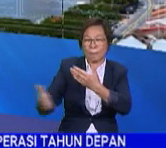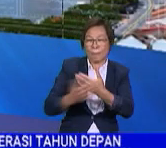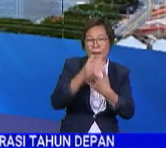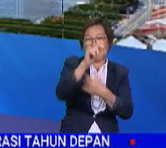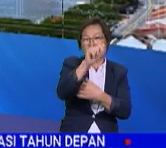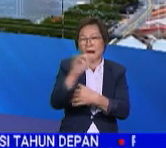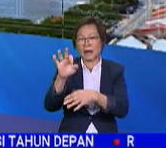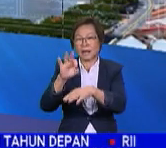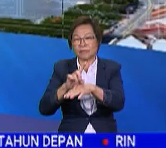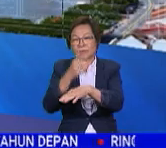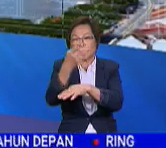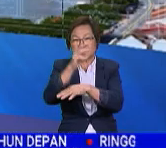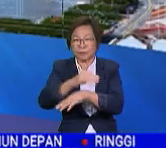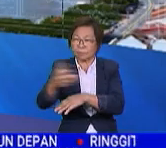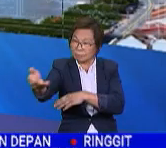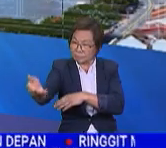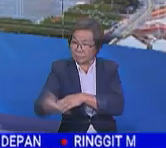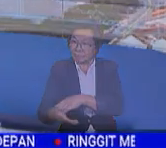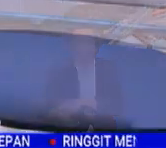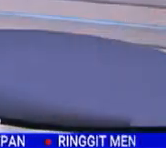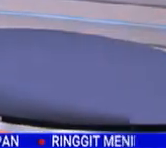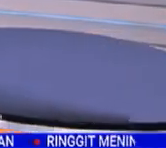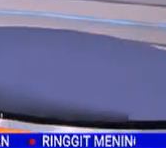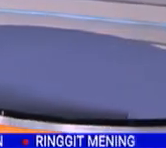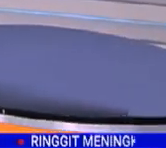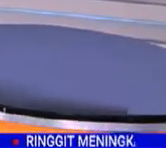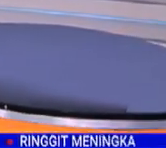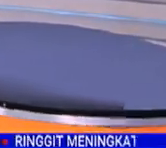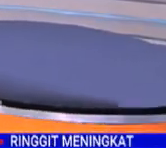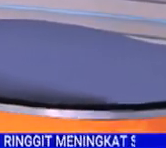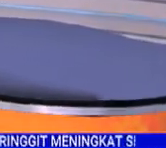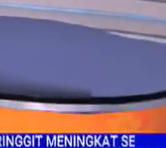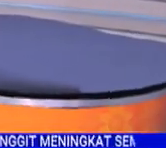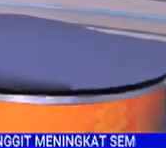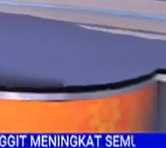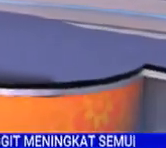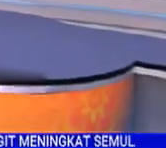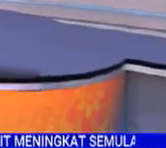bersama Alif di angkasa Puri silakan oleh Baik terima kasih abuma